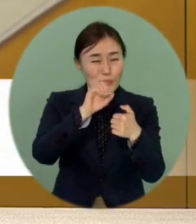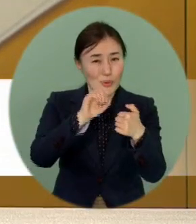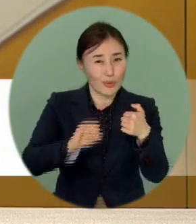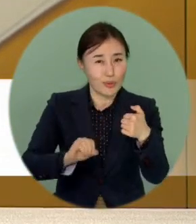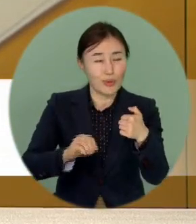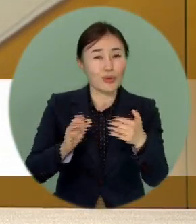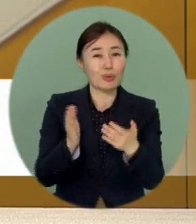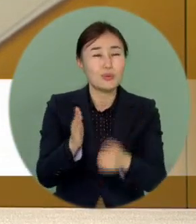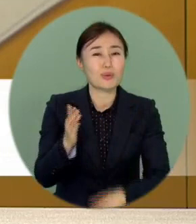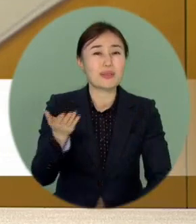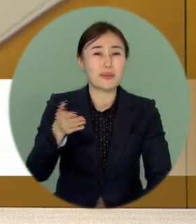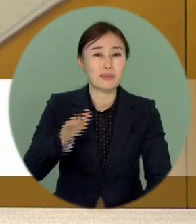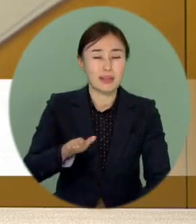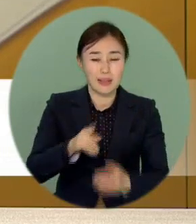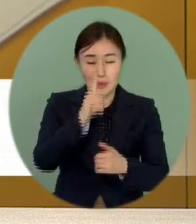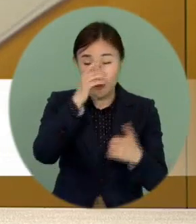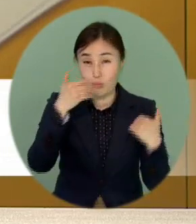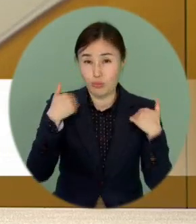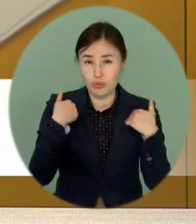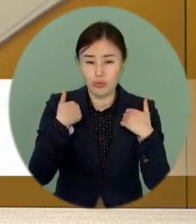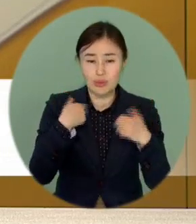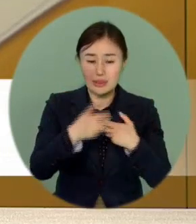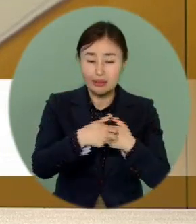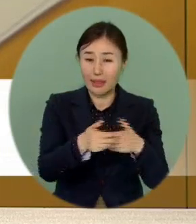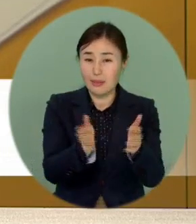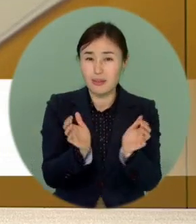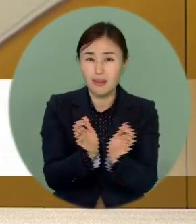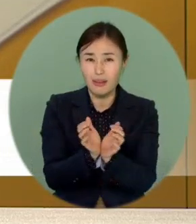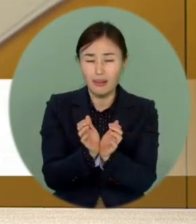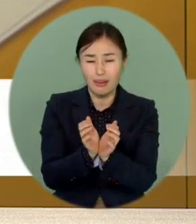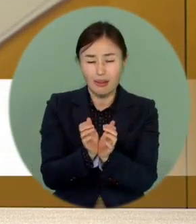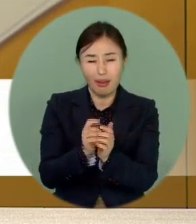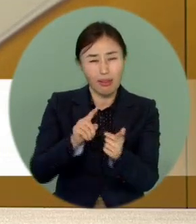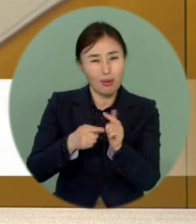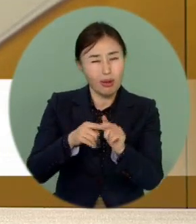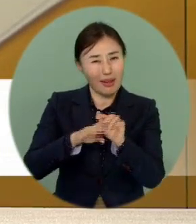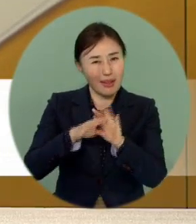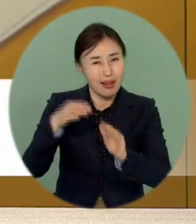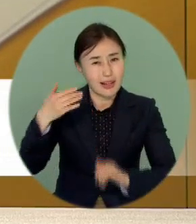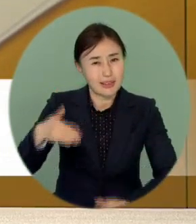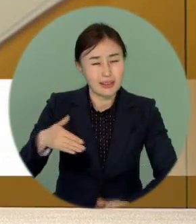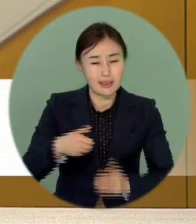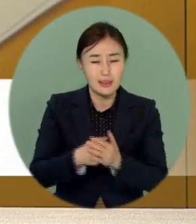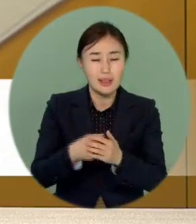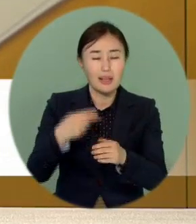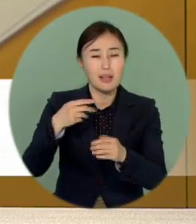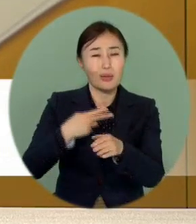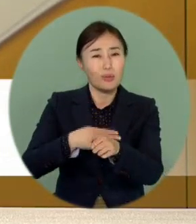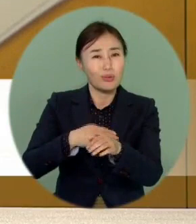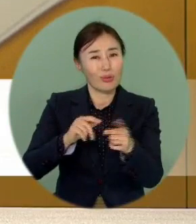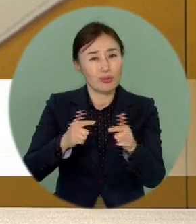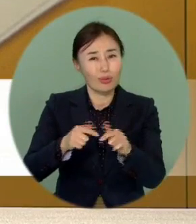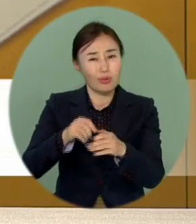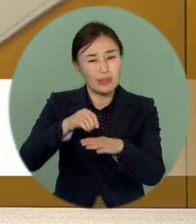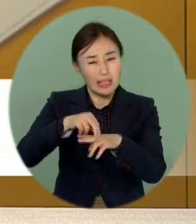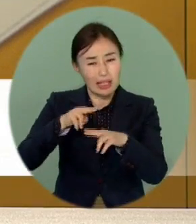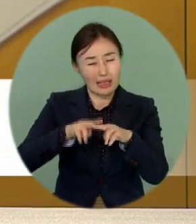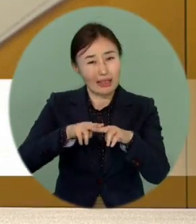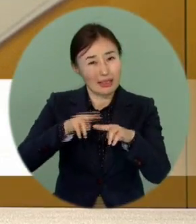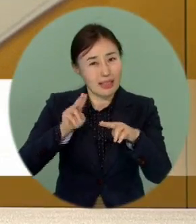않았는데요. 정부와 의료계 입장차가 좁혀지지 않으면서 교수들의 사직서 제출이 최종적으로 얼마나